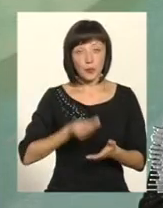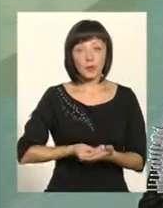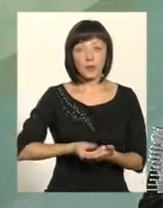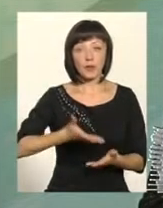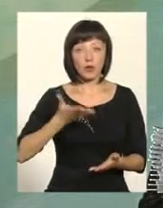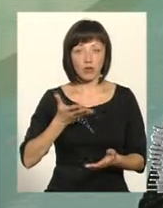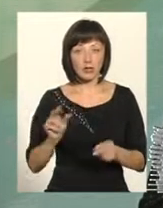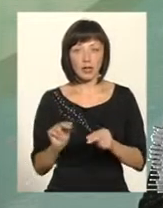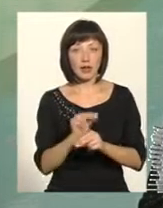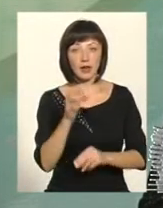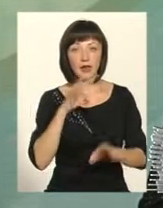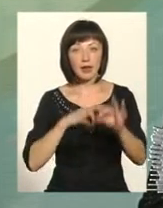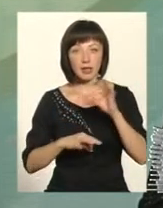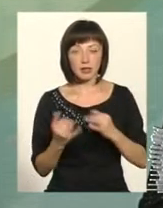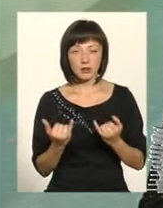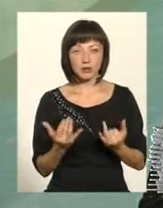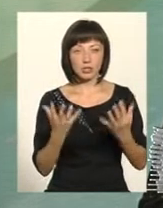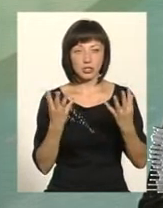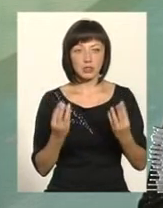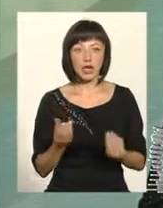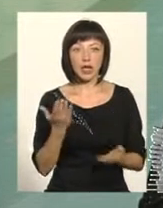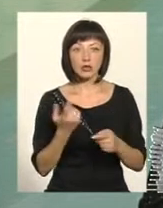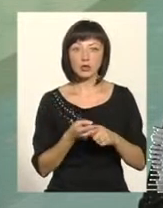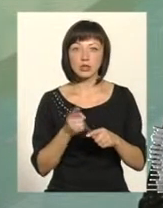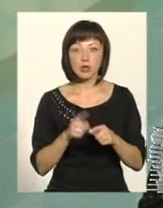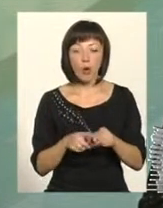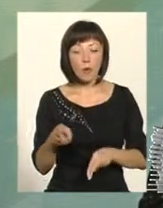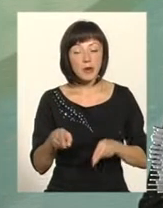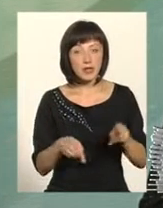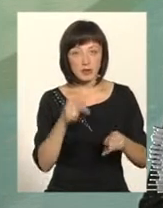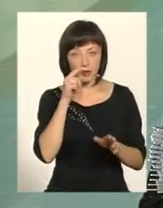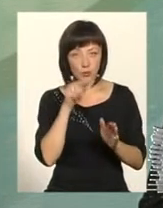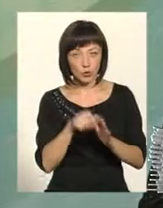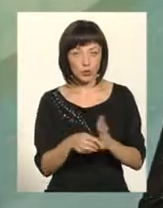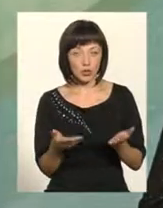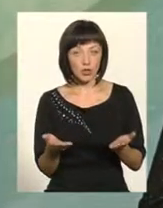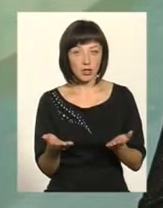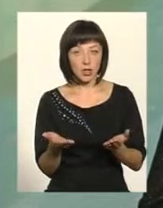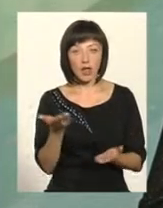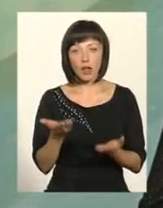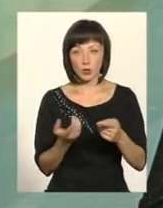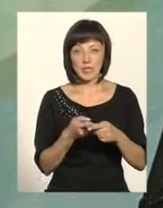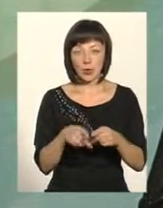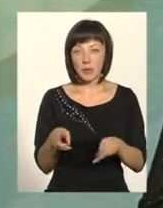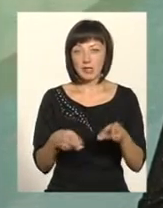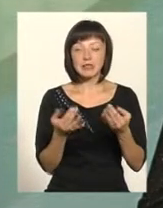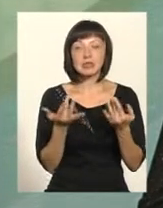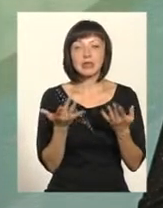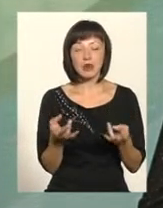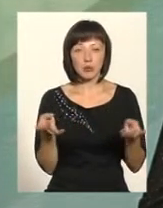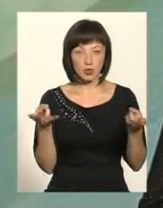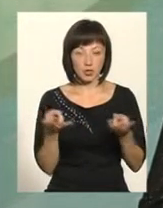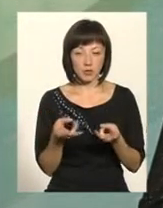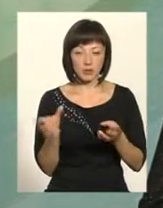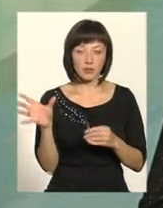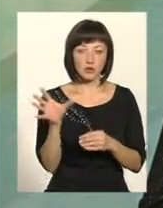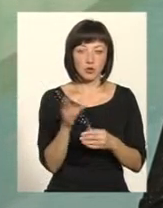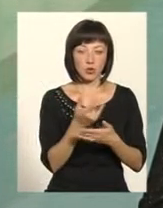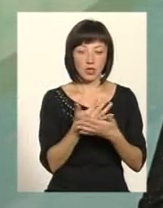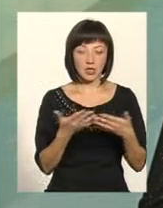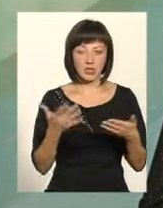дороговартісні ліки на сьогоднішній день. А якщо це оперативне втручання, якщо це операція, скільки це потрібно